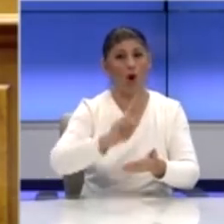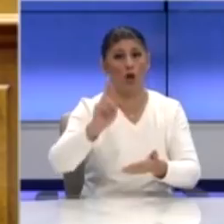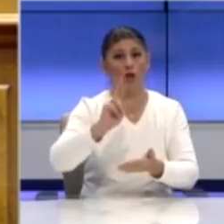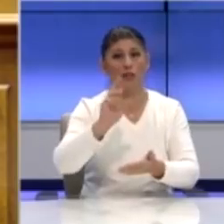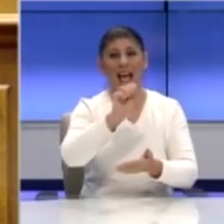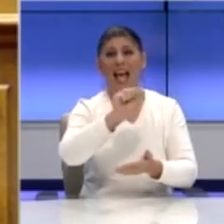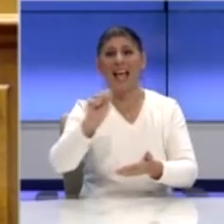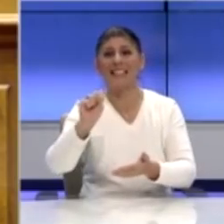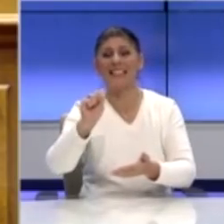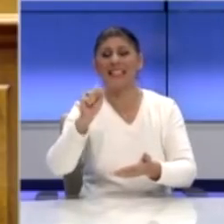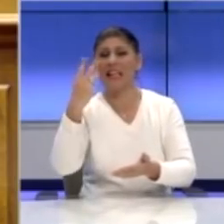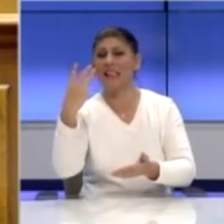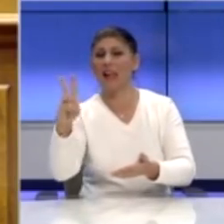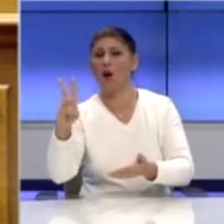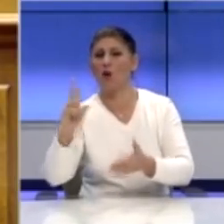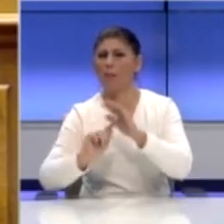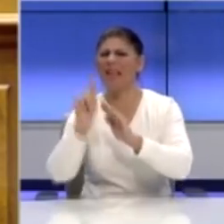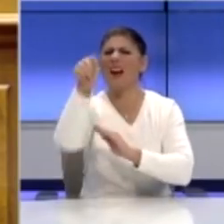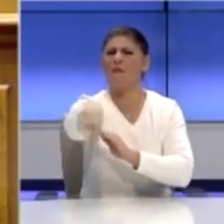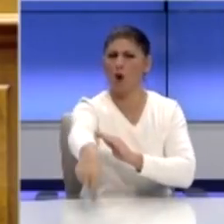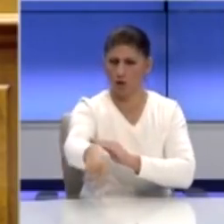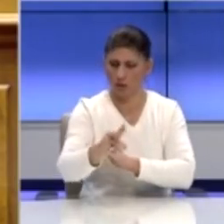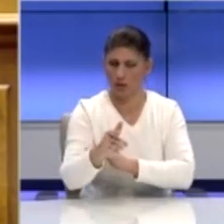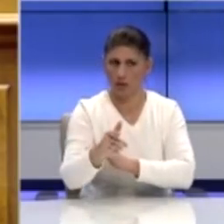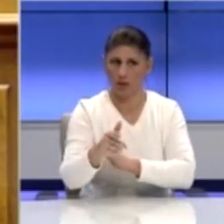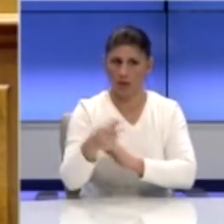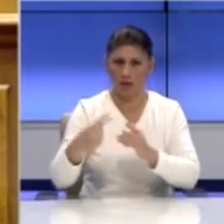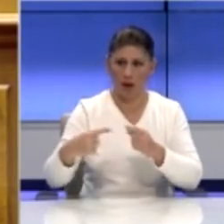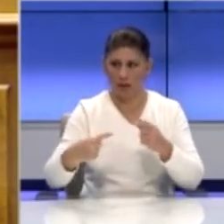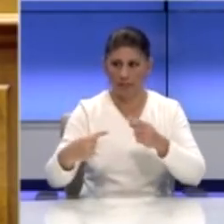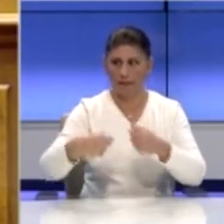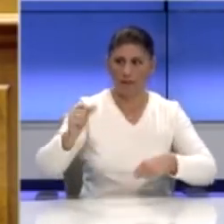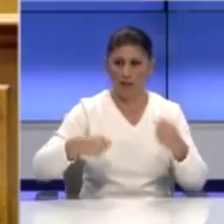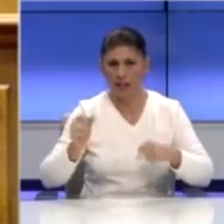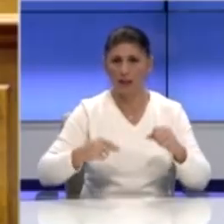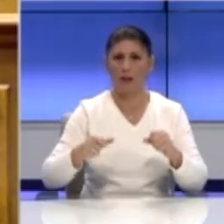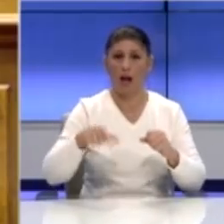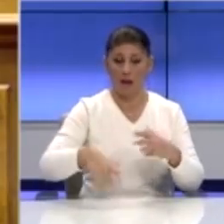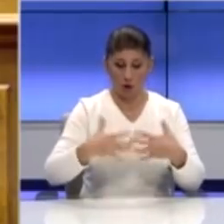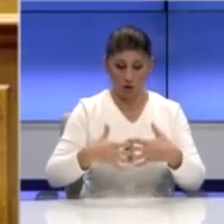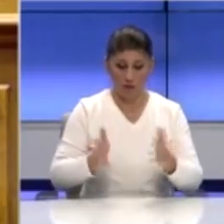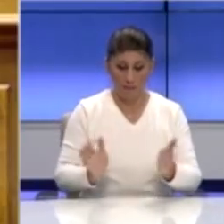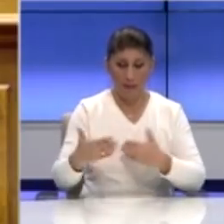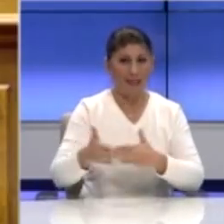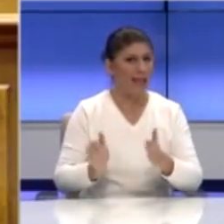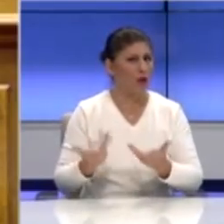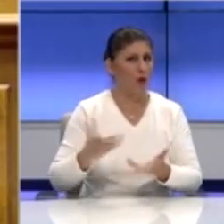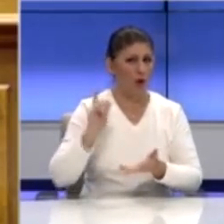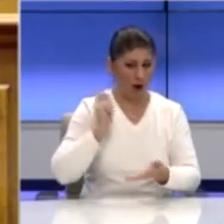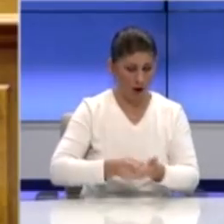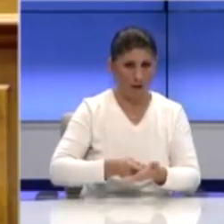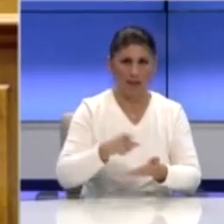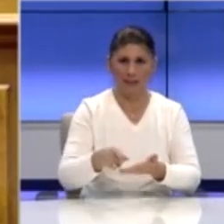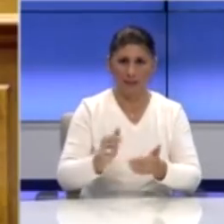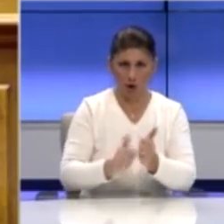Ρώσικων S-300. Το κυριότερο όμως είναι ότι και αυτό το εξοπλιστικό πακέτο δεν έχει ως προτεραιότητα